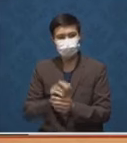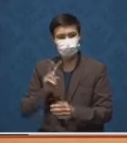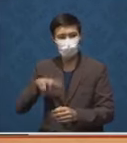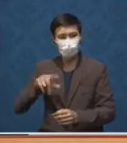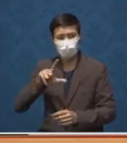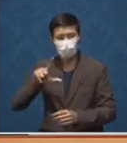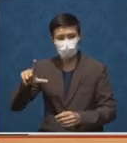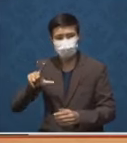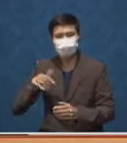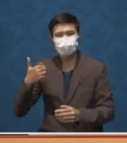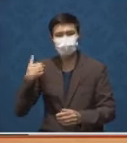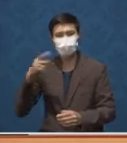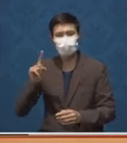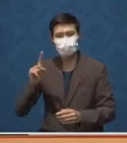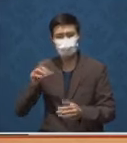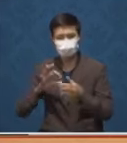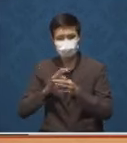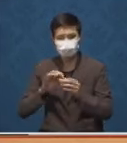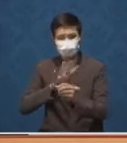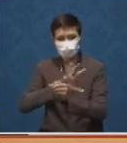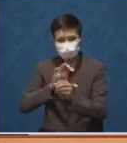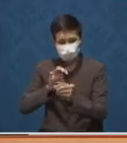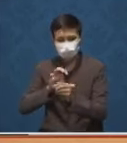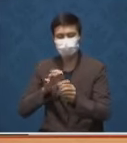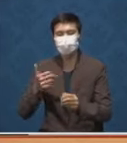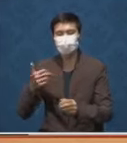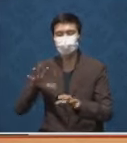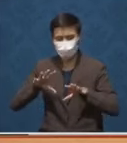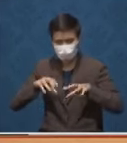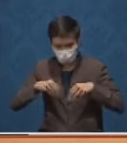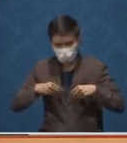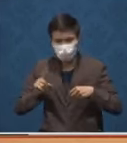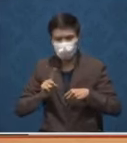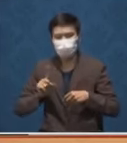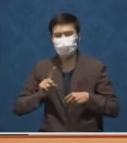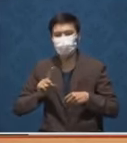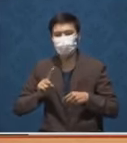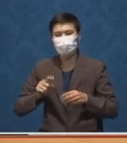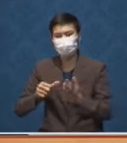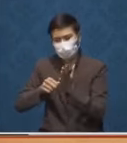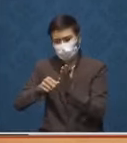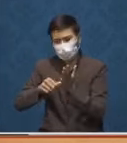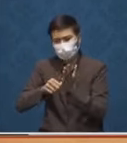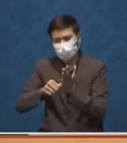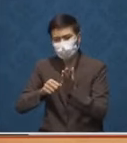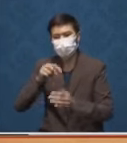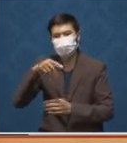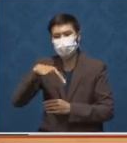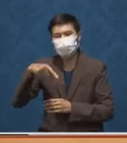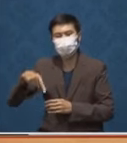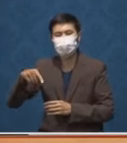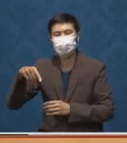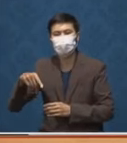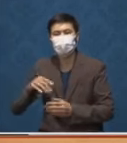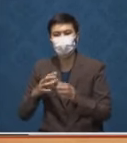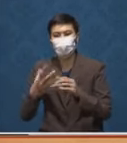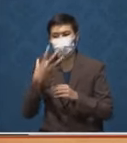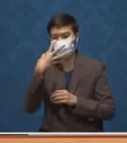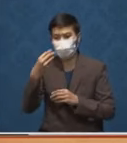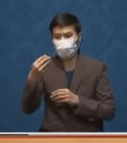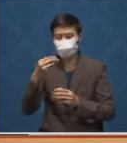ดและด้วยข้ออ้างของโควิดแบบเดียวกันก็มีการยอมให้แก้ไขสัญญาสัมปทาน PPP รถไฟฟ้าความเร็วสูงเชื่อม3สน